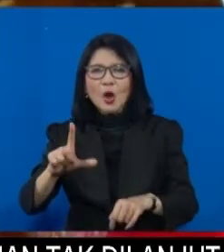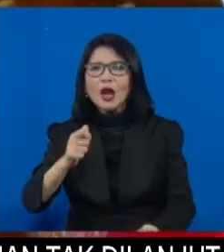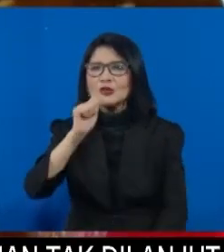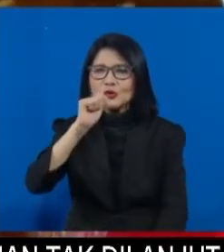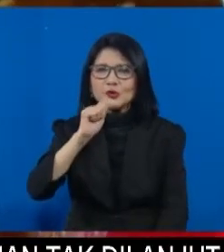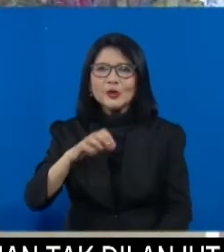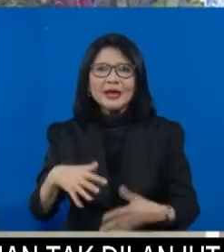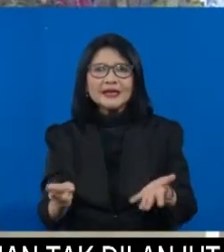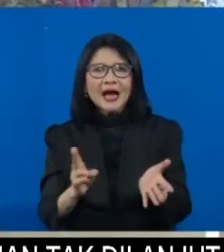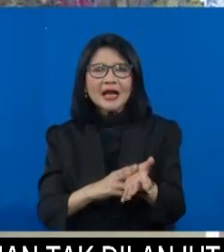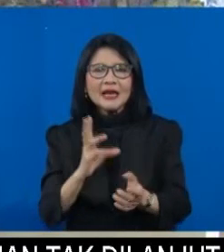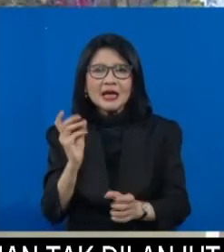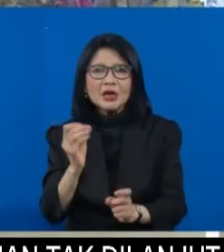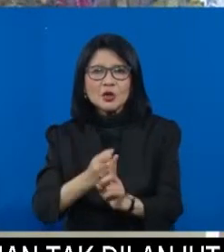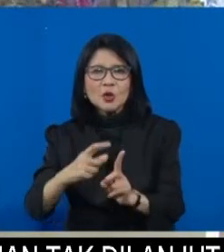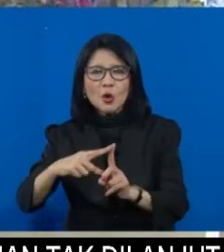susu.